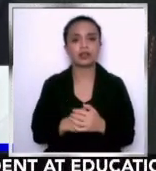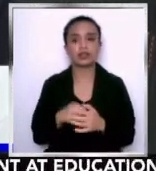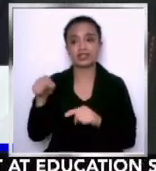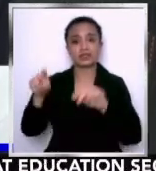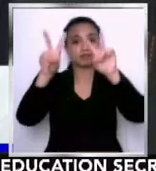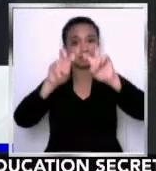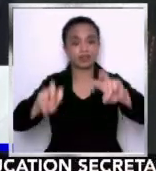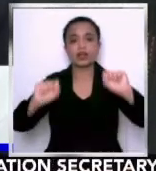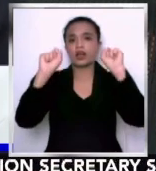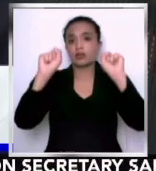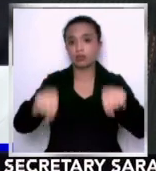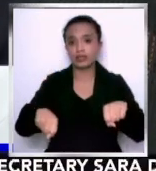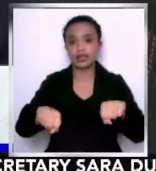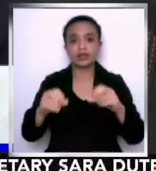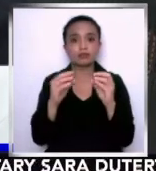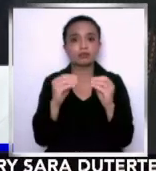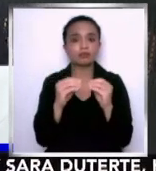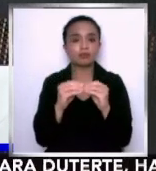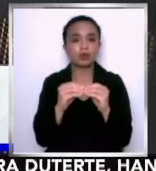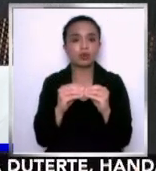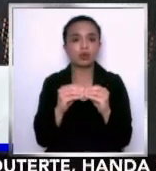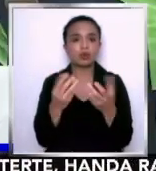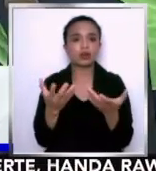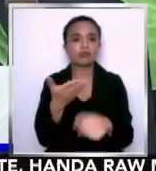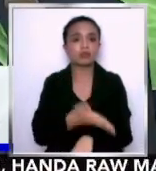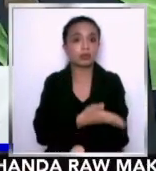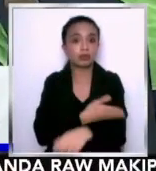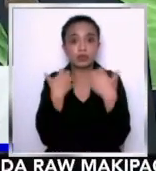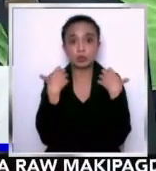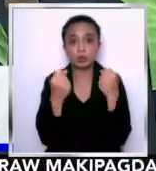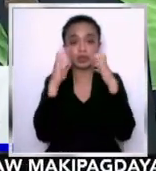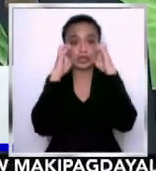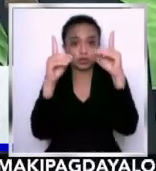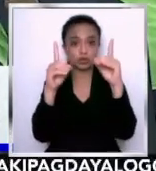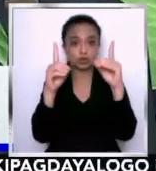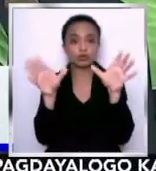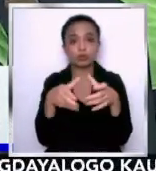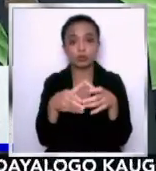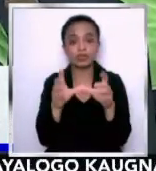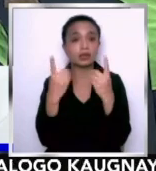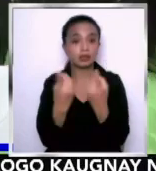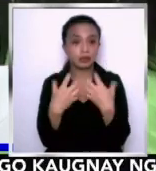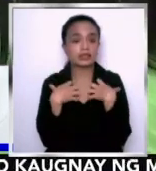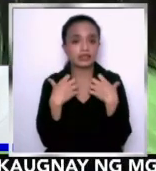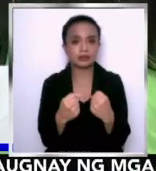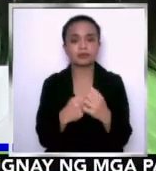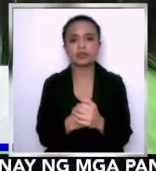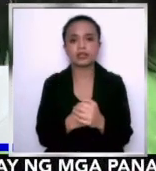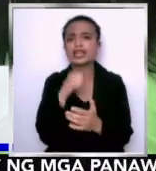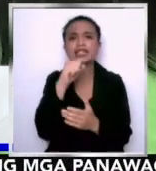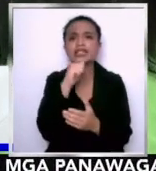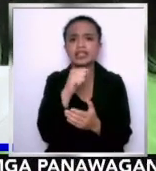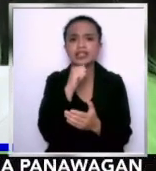raw i-upsize o palakasin pa ang sektor ng edukasyon at kalusugan. Hindi lang naman daw pagbabawas sa mga empleyado ng